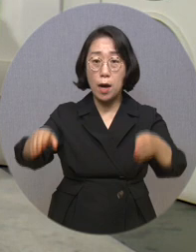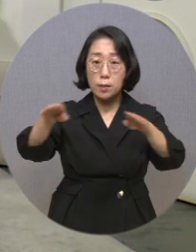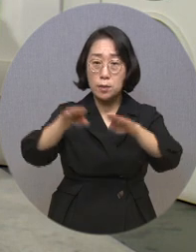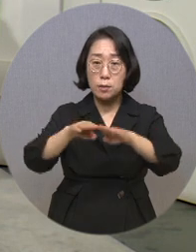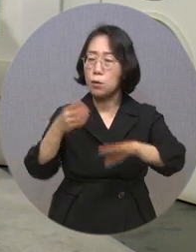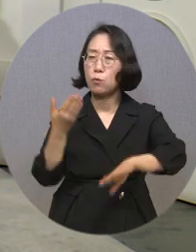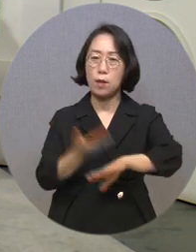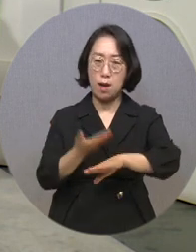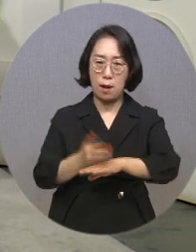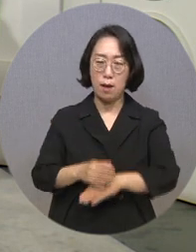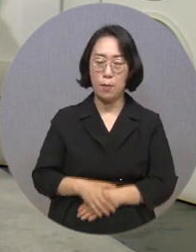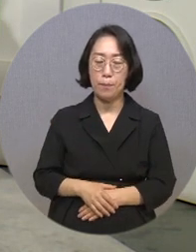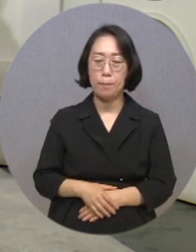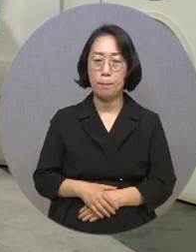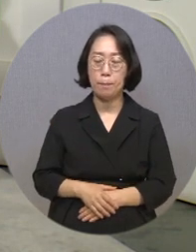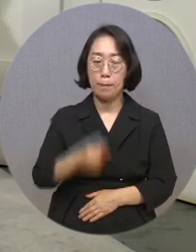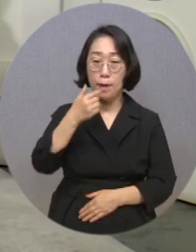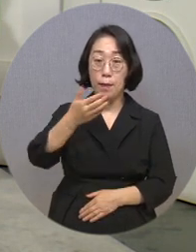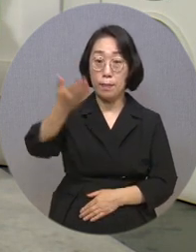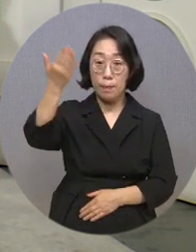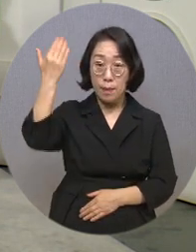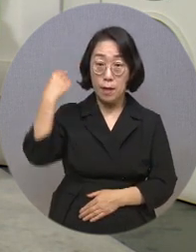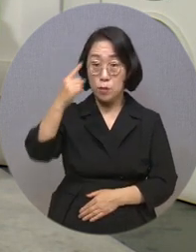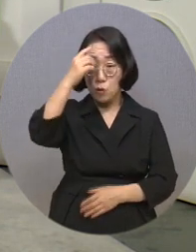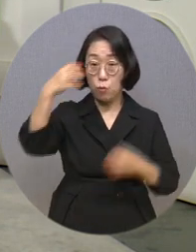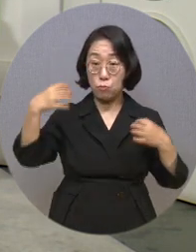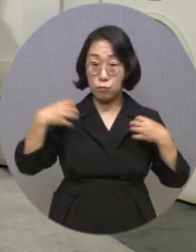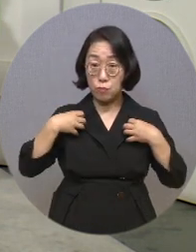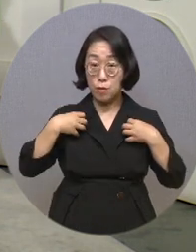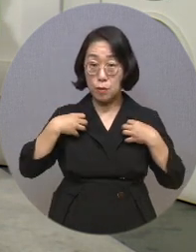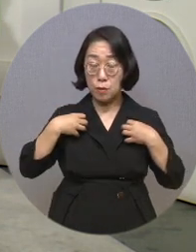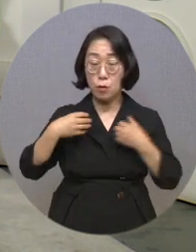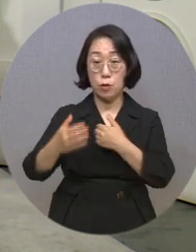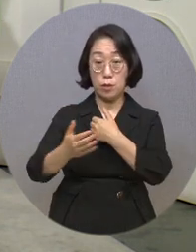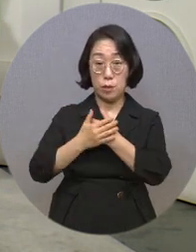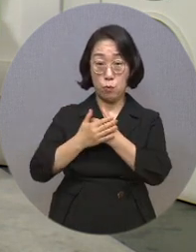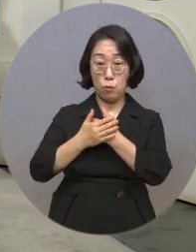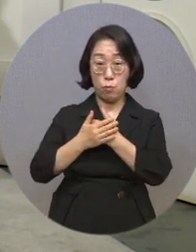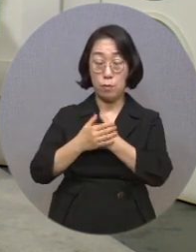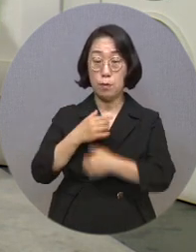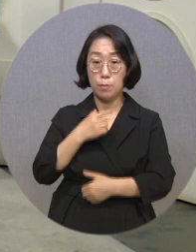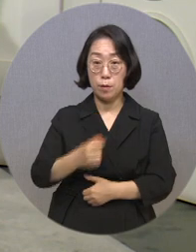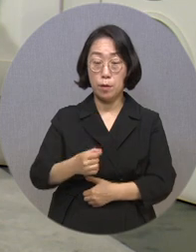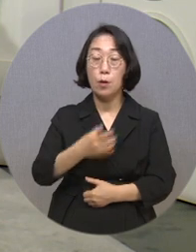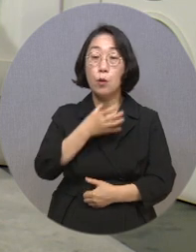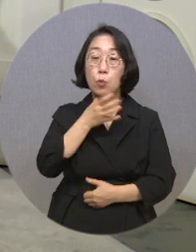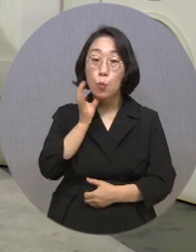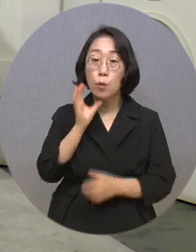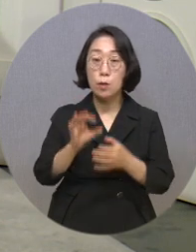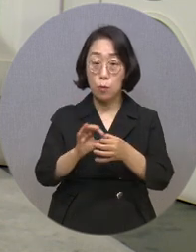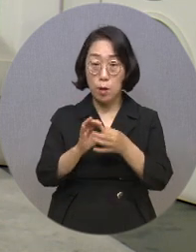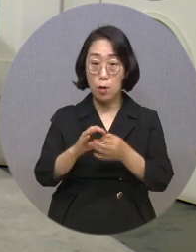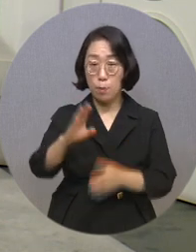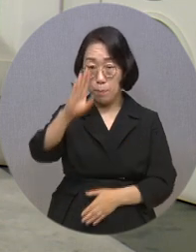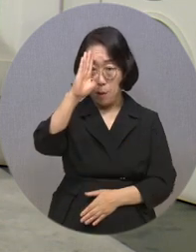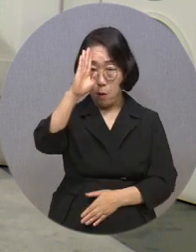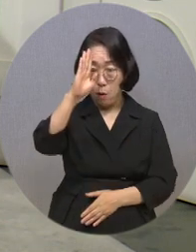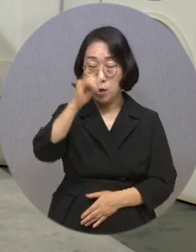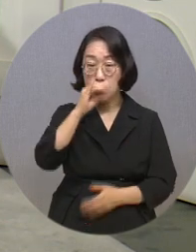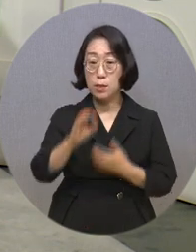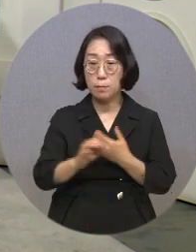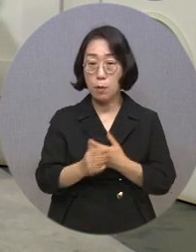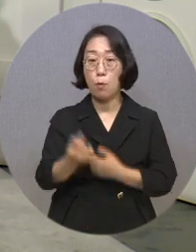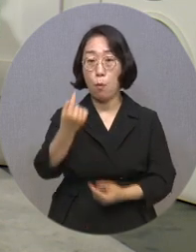없어요. 예전에는 이제 정부에서 할 때는 그냥 본인이 노인성 질환이 있으면 누구나 다 올 수